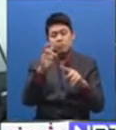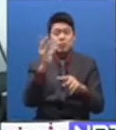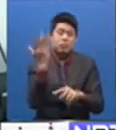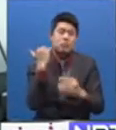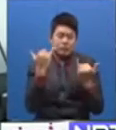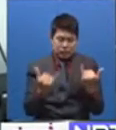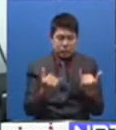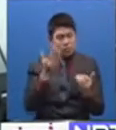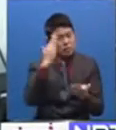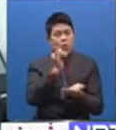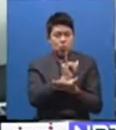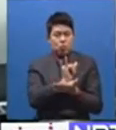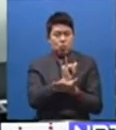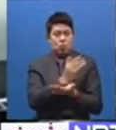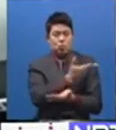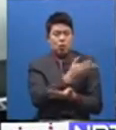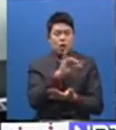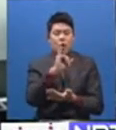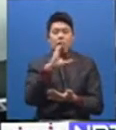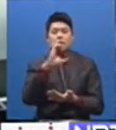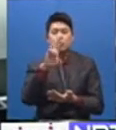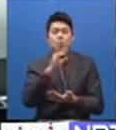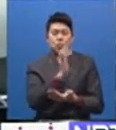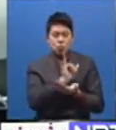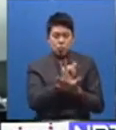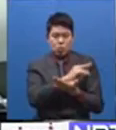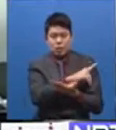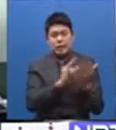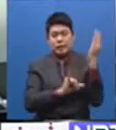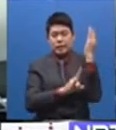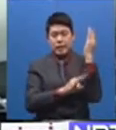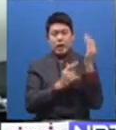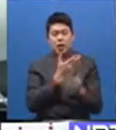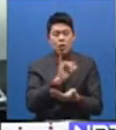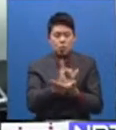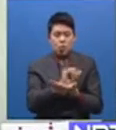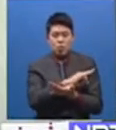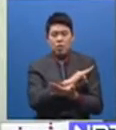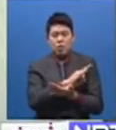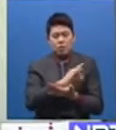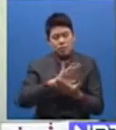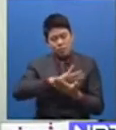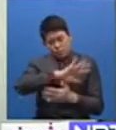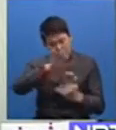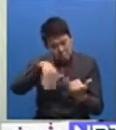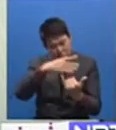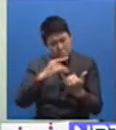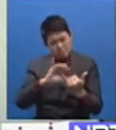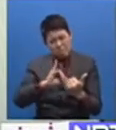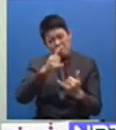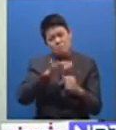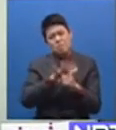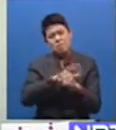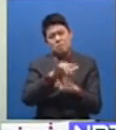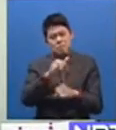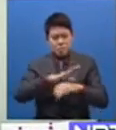ขณะนี้ยังคงนอนรักษาตัวอยู่ที่ห้อง ICUโรงพยาบาลศูนย์ยะลาอำเภอเมืองจังหวัดยะลาซึ่งอาการทั่วไปยังคงทรงตัว